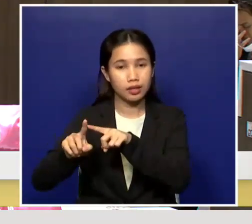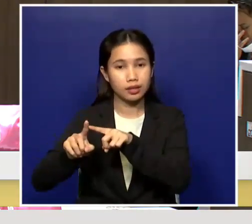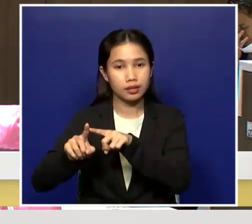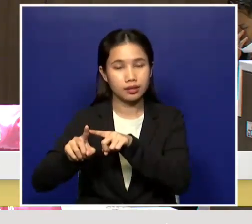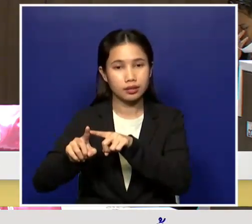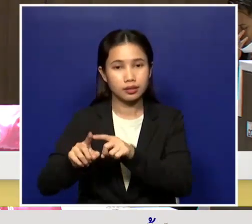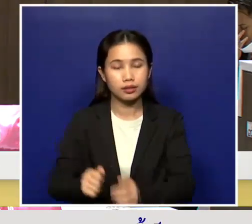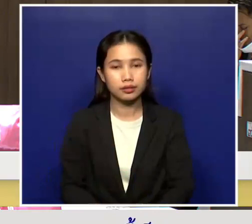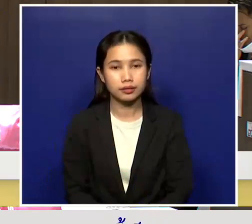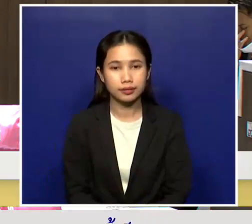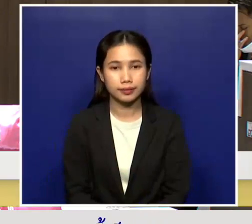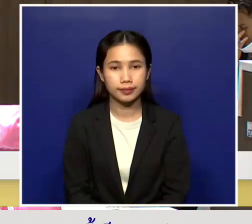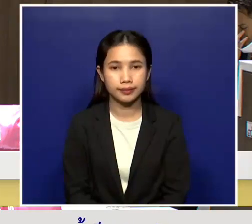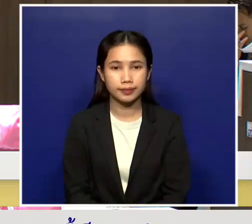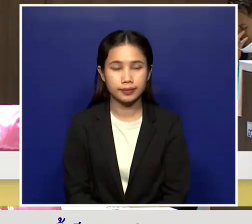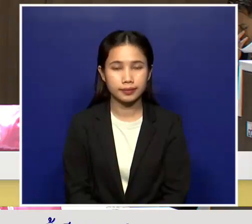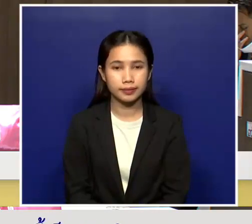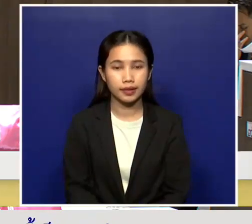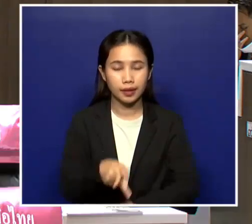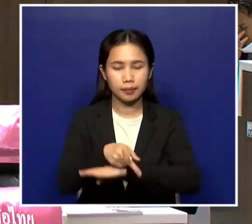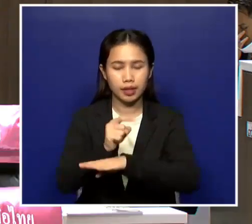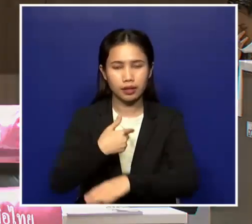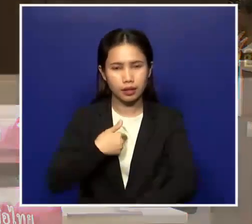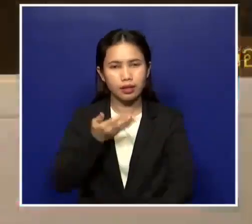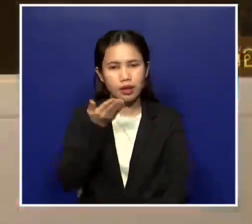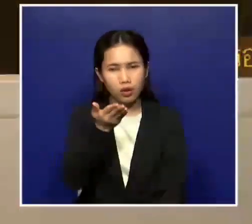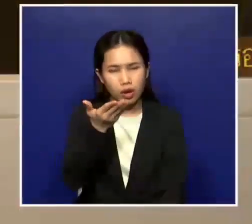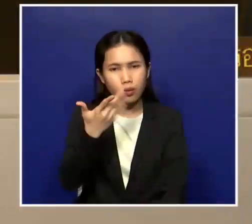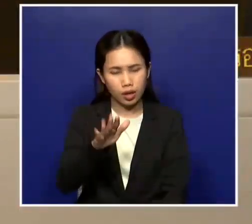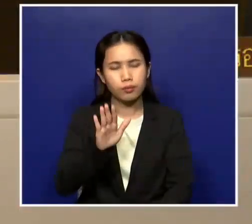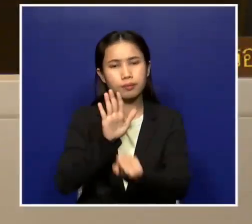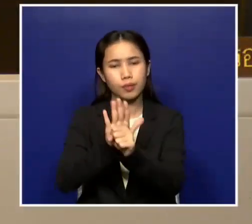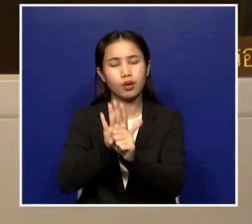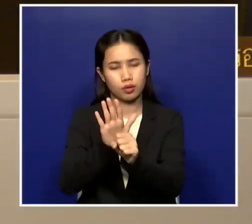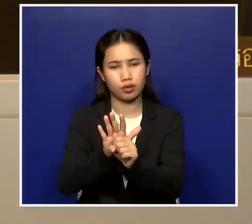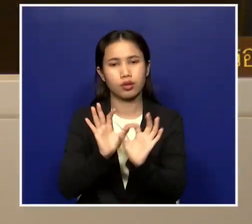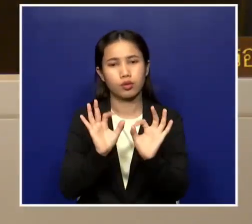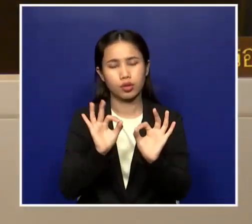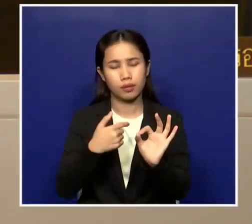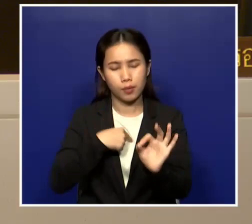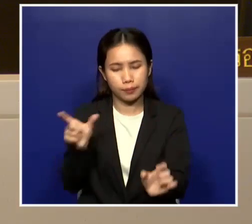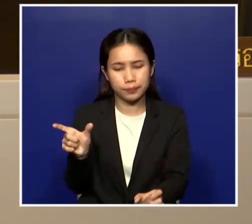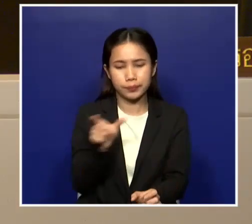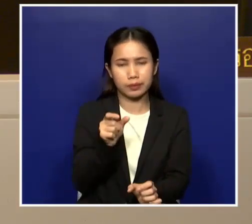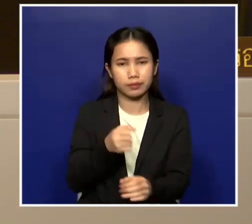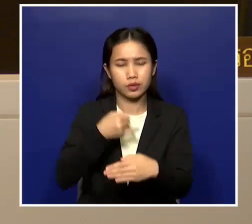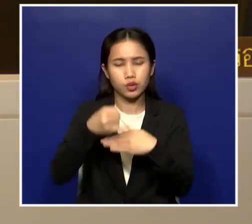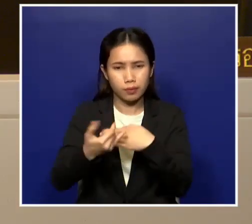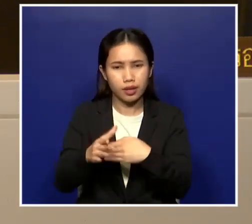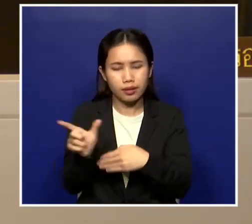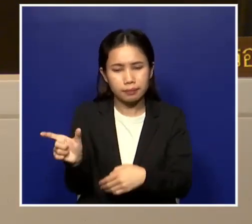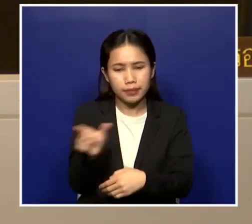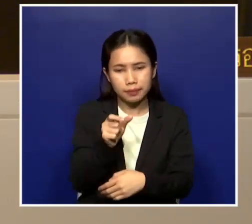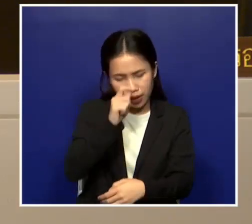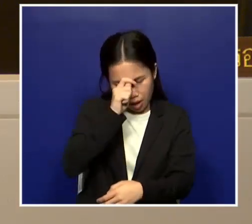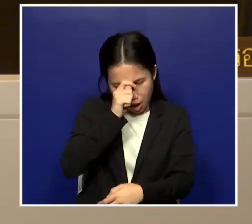ติครับขอไว้แล้วนะครับเรื่องนี้พอแล้วครับ ครับผมจะย่อจบแล้วฮะท่านประธานจะย่อสั้นเคารพท่าน